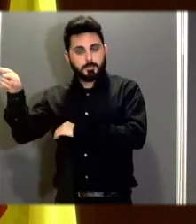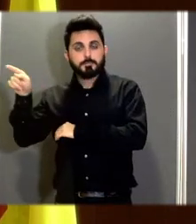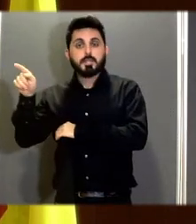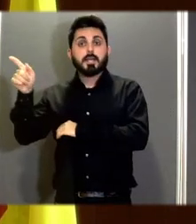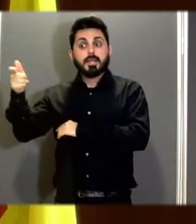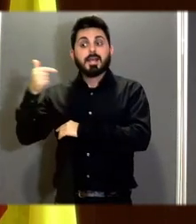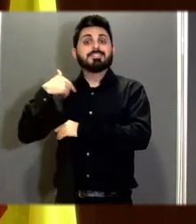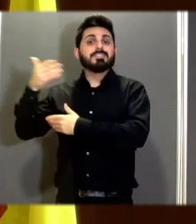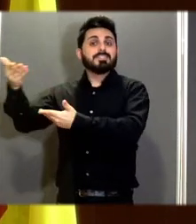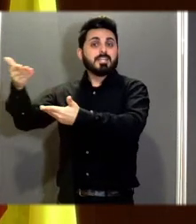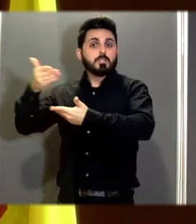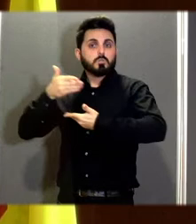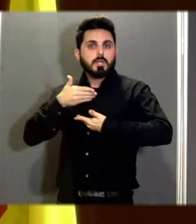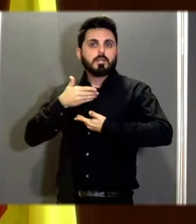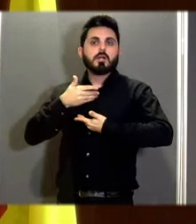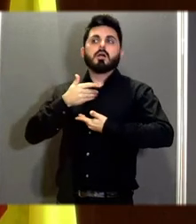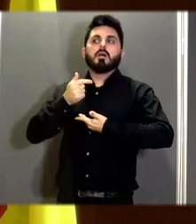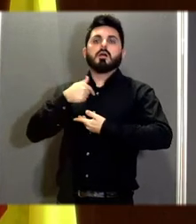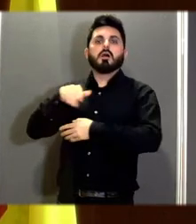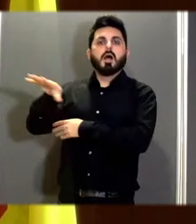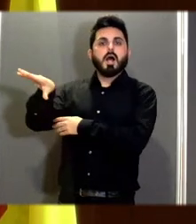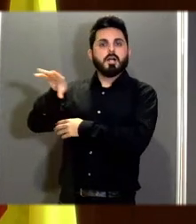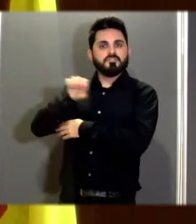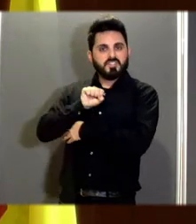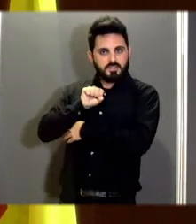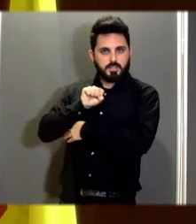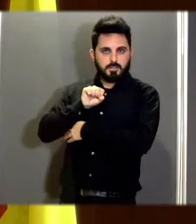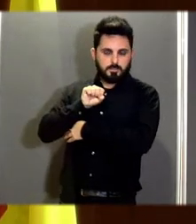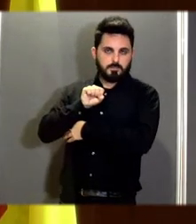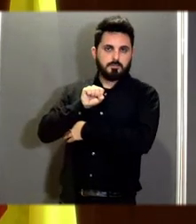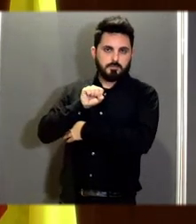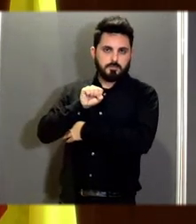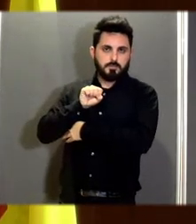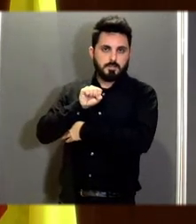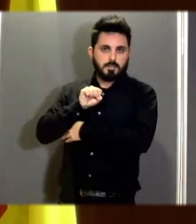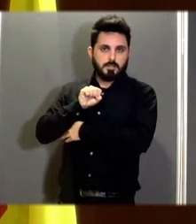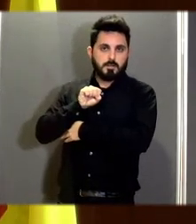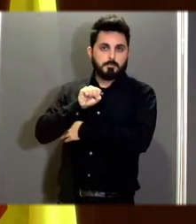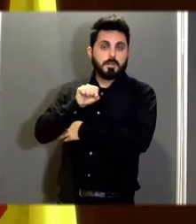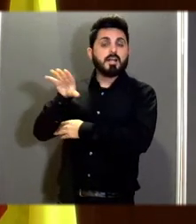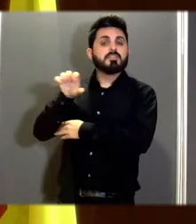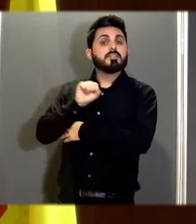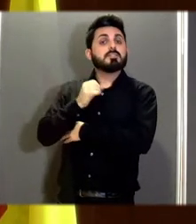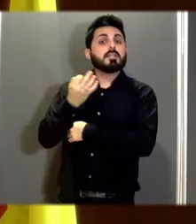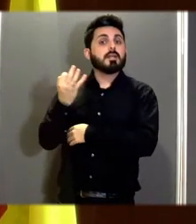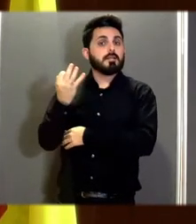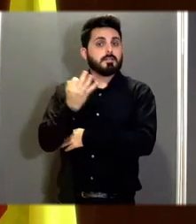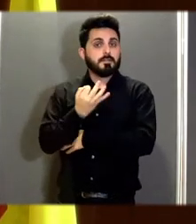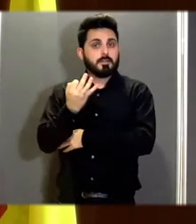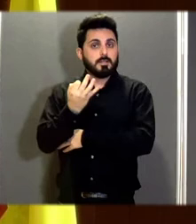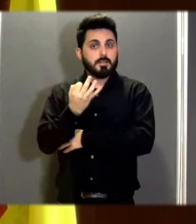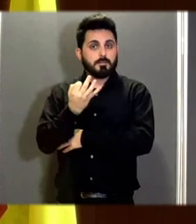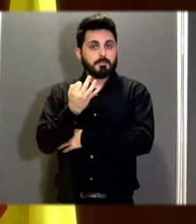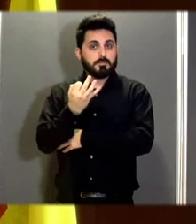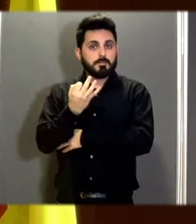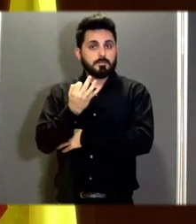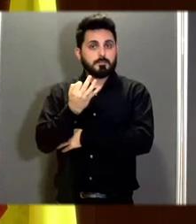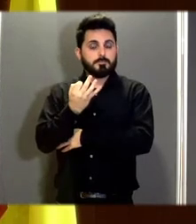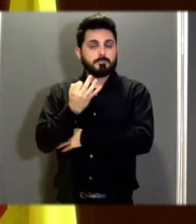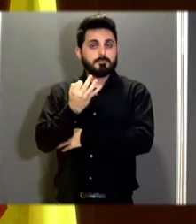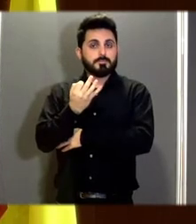a entendre i a centrar-nos i a tractar amb rigor què és el nostre,